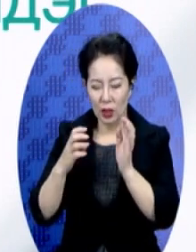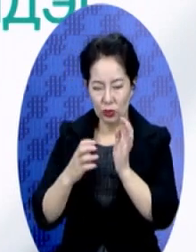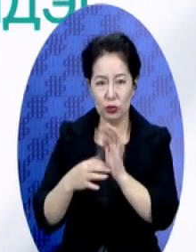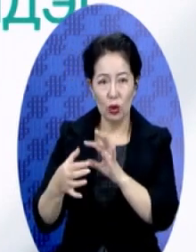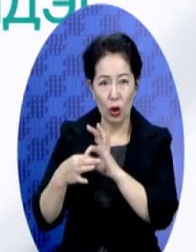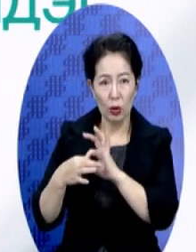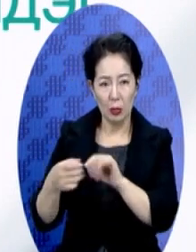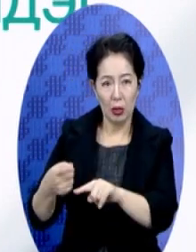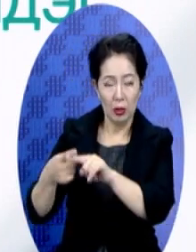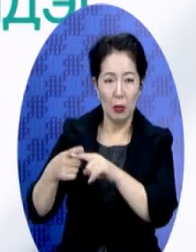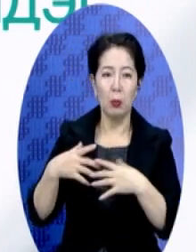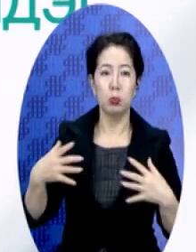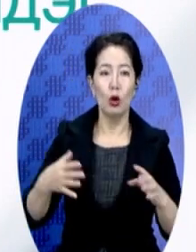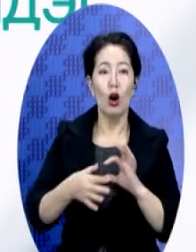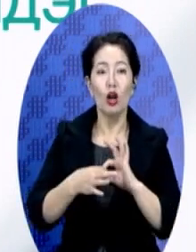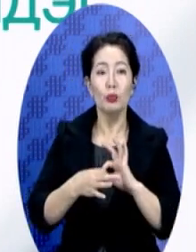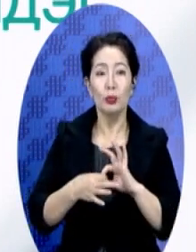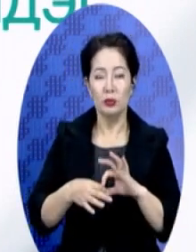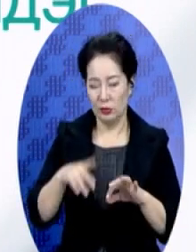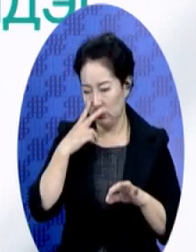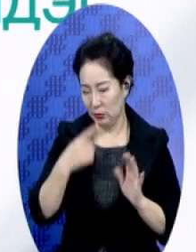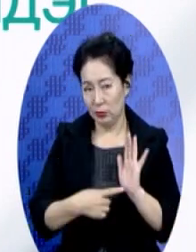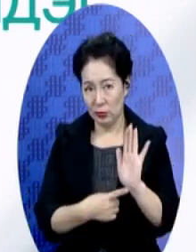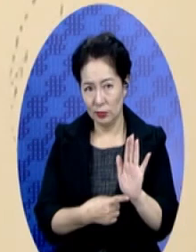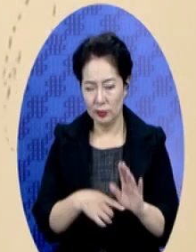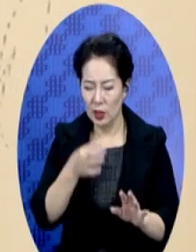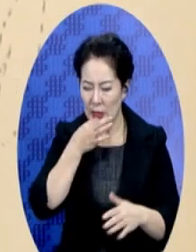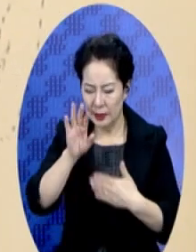19%-аар нэмэгдүүлдэг нь тогтоогдсон байна. Үүнээс урдчин сэргийлэхин тул